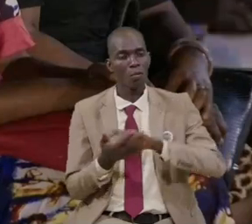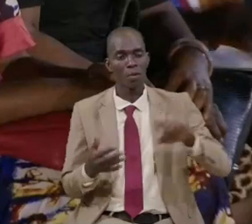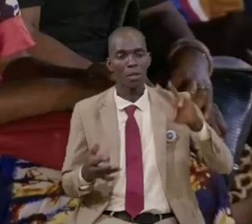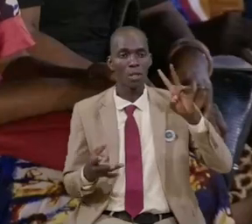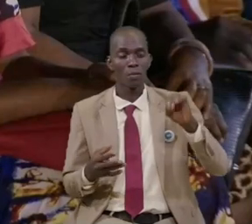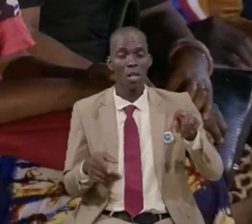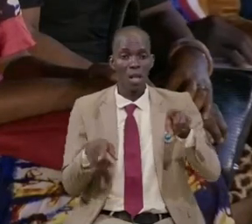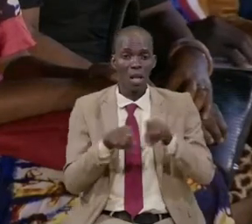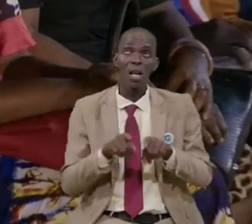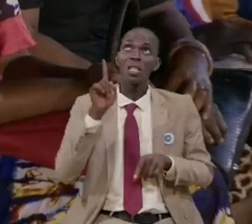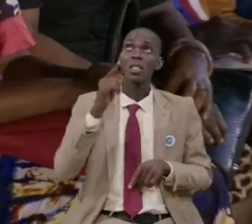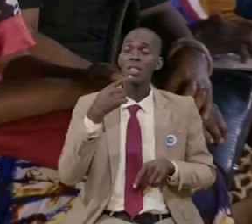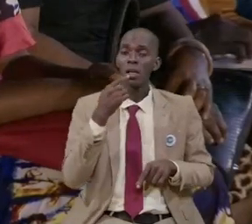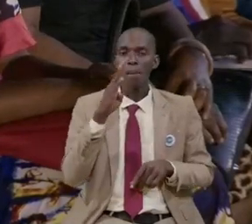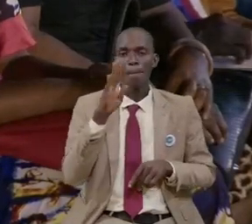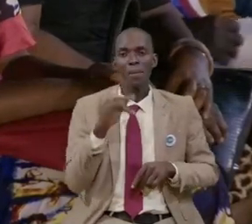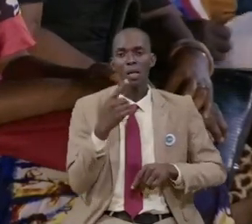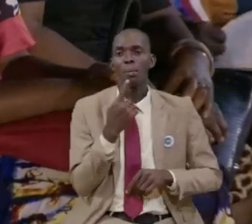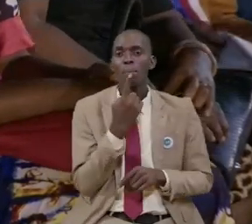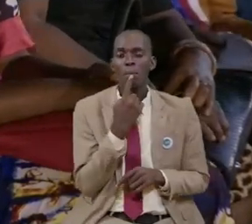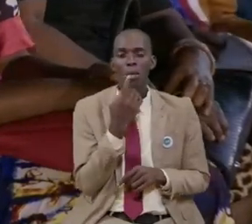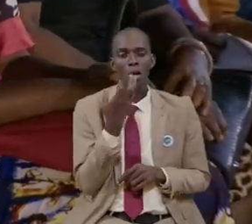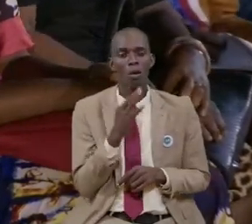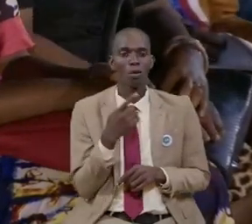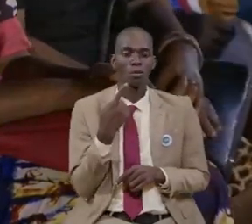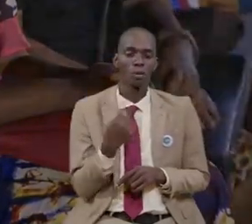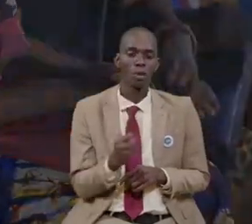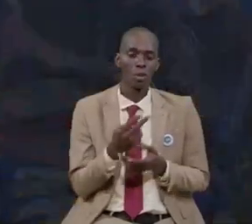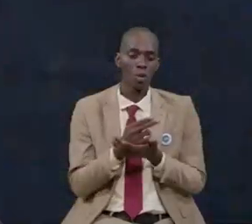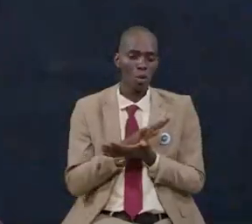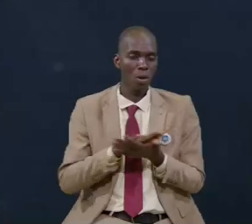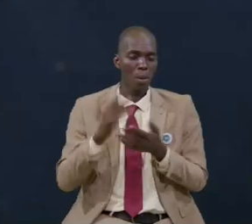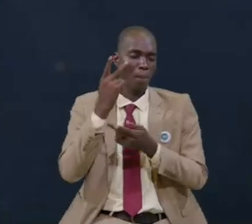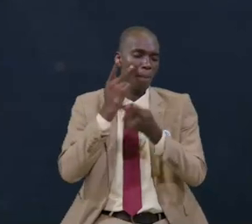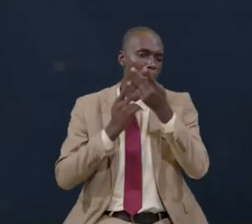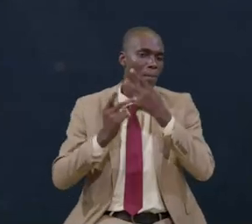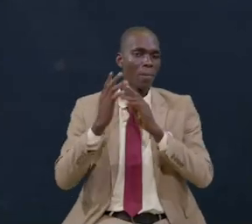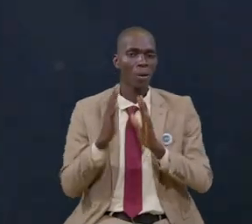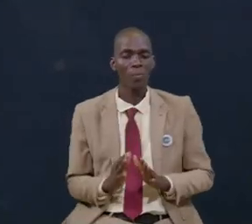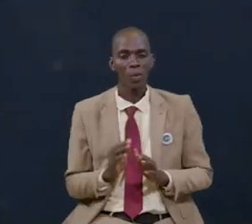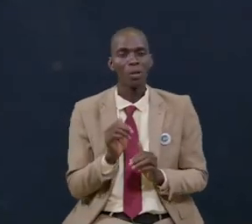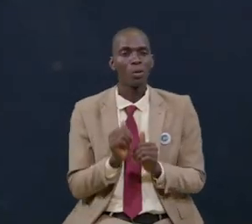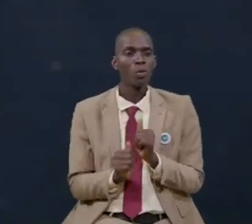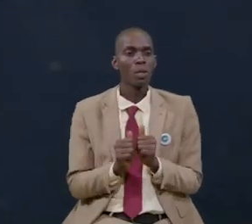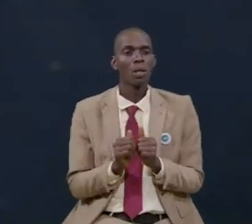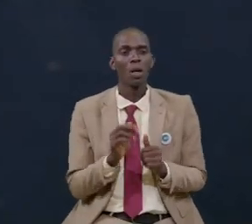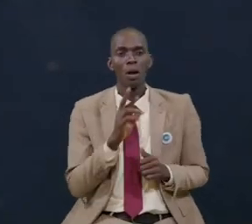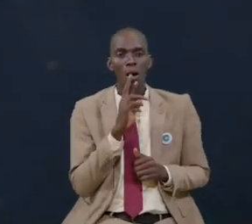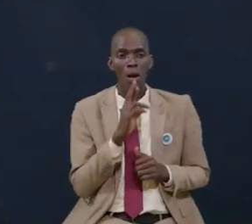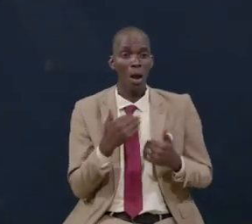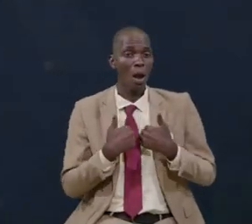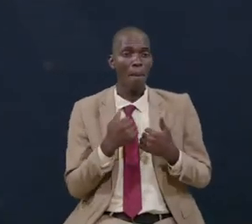70, comme il avait annoncé par la bouche de ses saints, prophète des temps